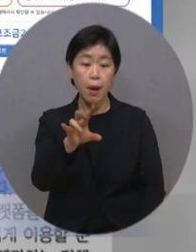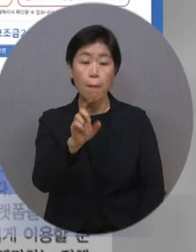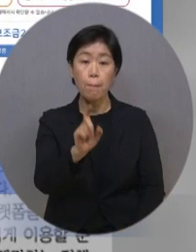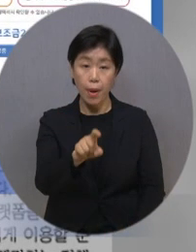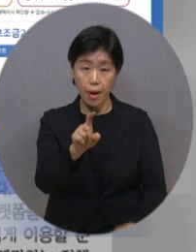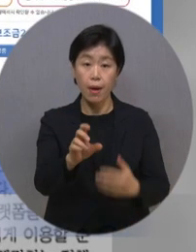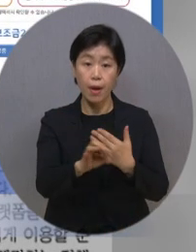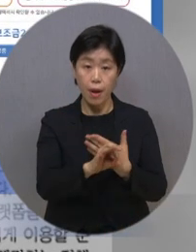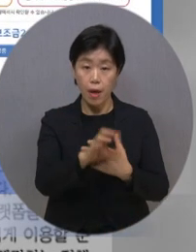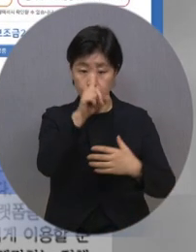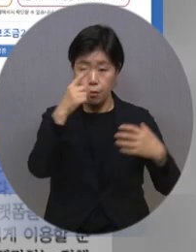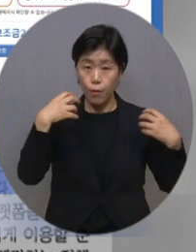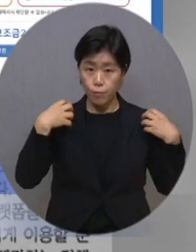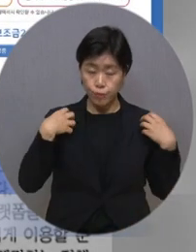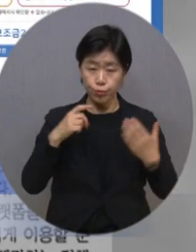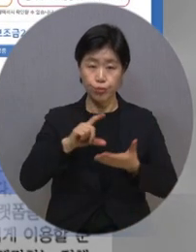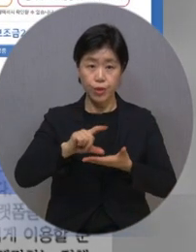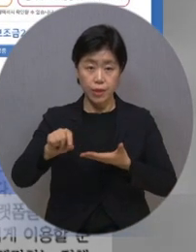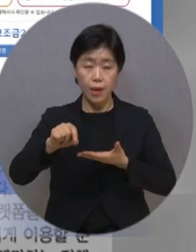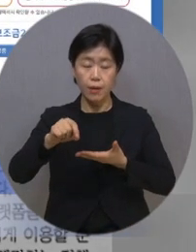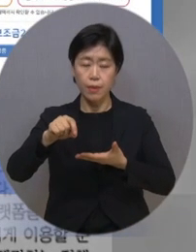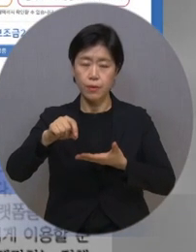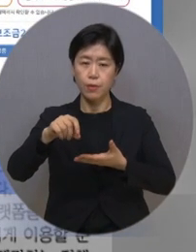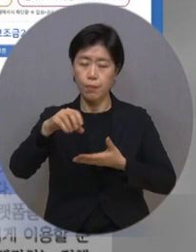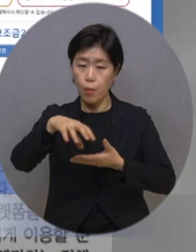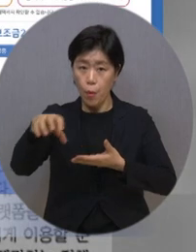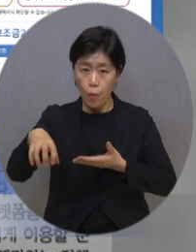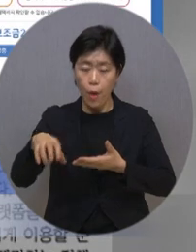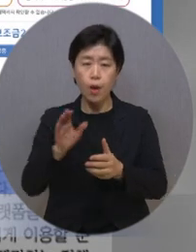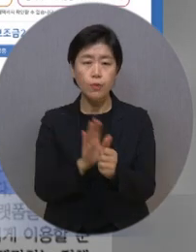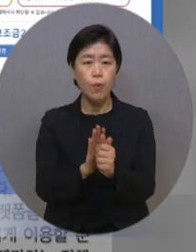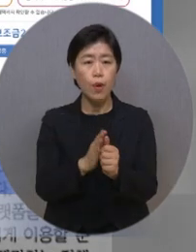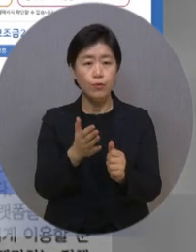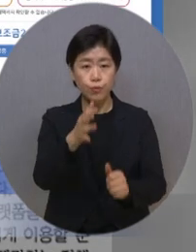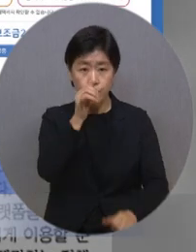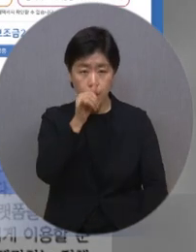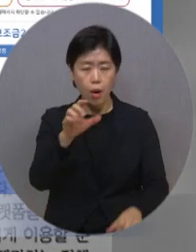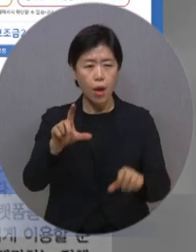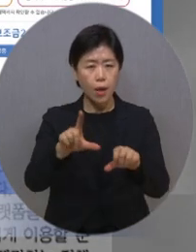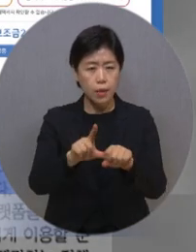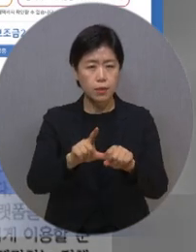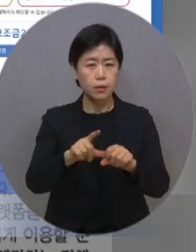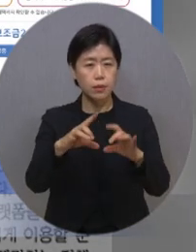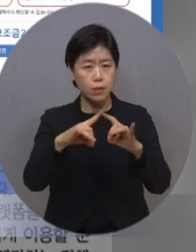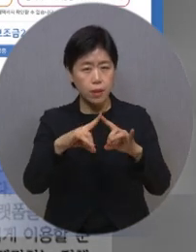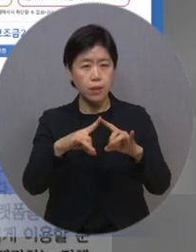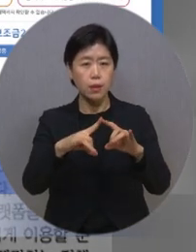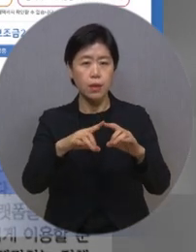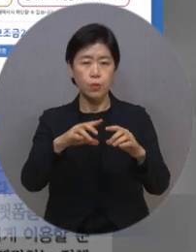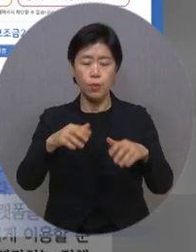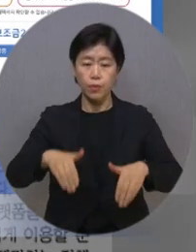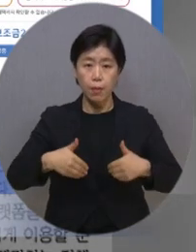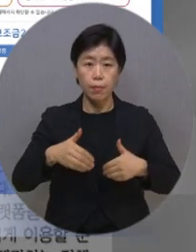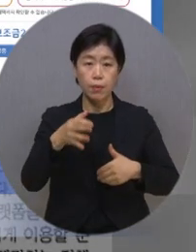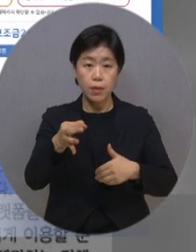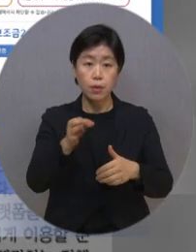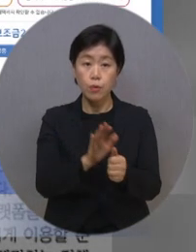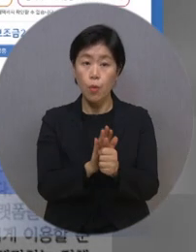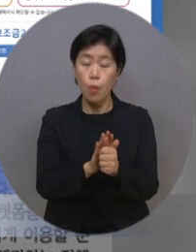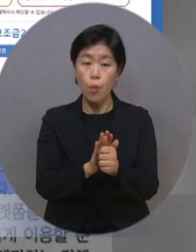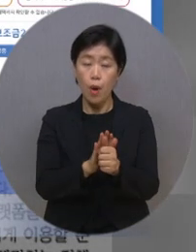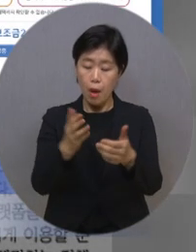정보와 지자체 등이 제공하는 가스 전기 난방비 지원 대상인지를 확인할 수 있는데요